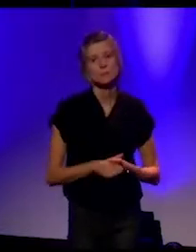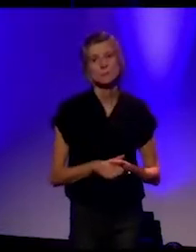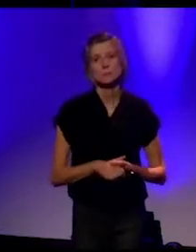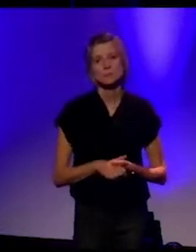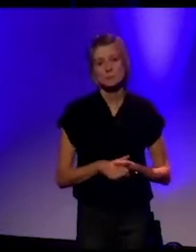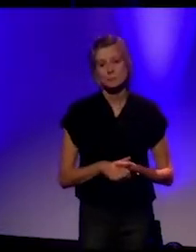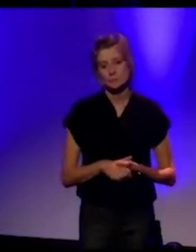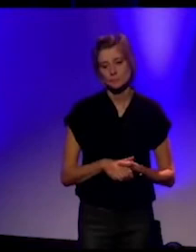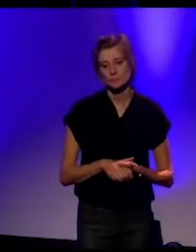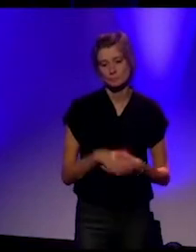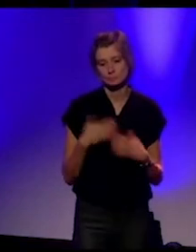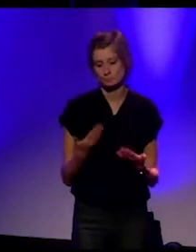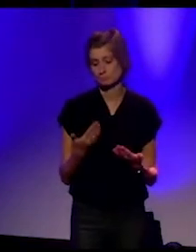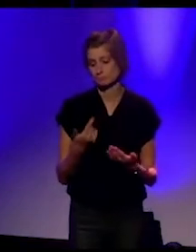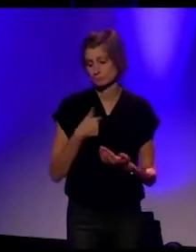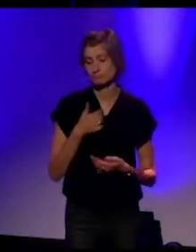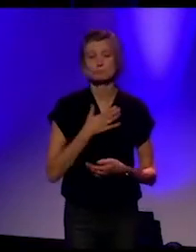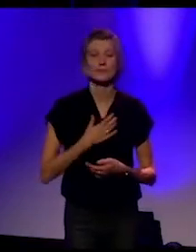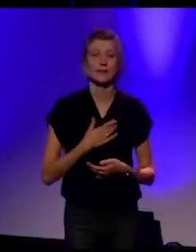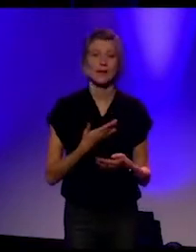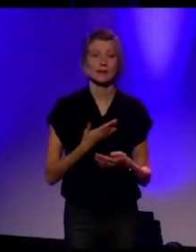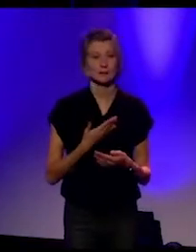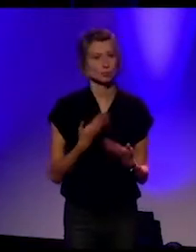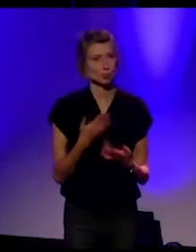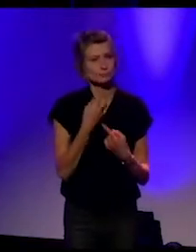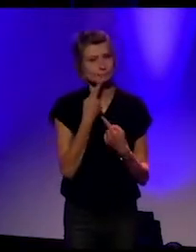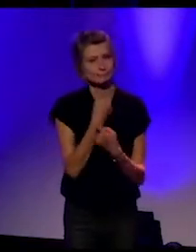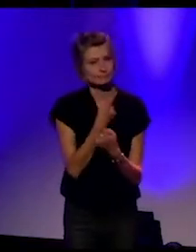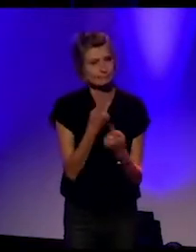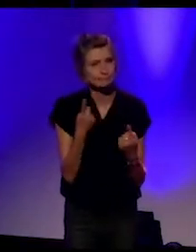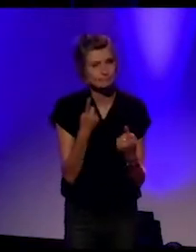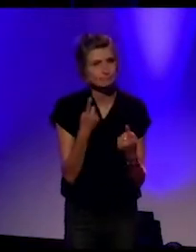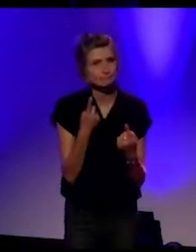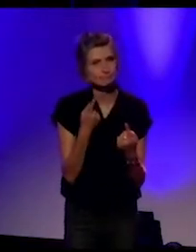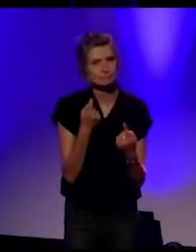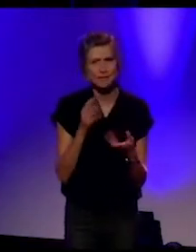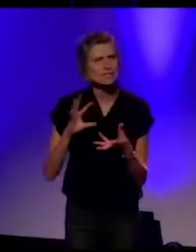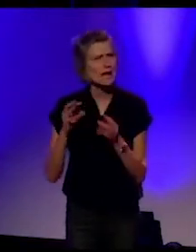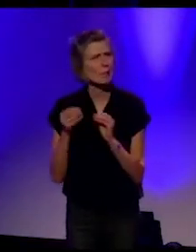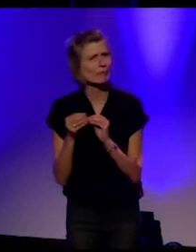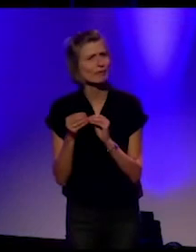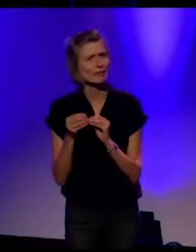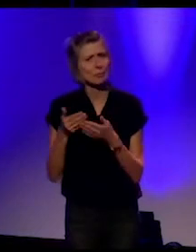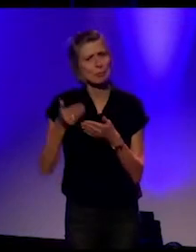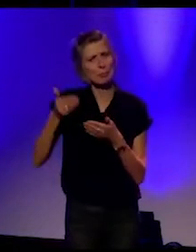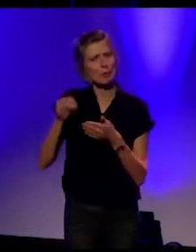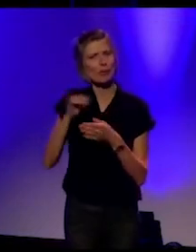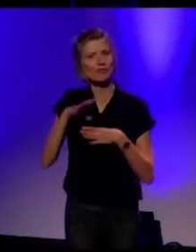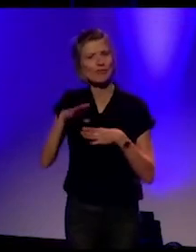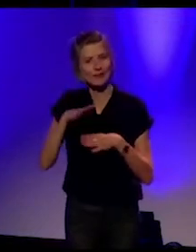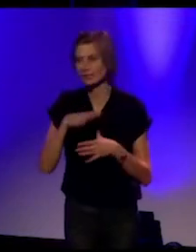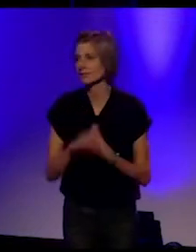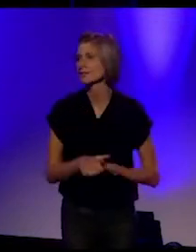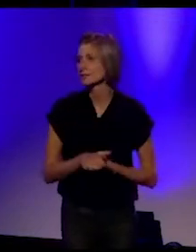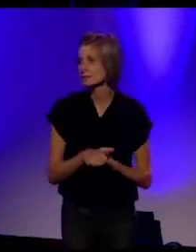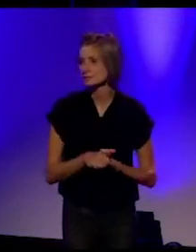En dan sluit ik graag af met de samenvatting van wat ik u hier probeer mee te geven. Laat ons met z'n